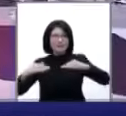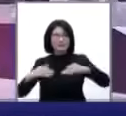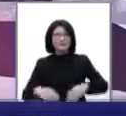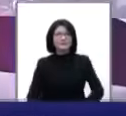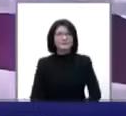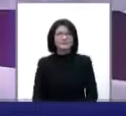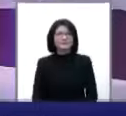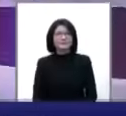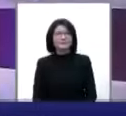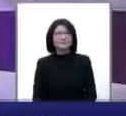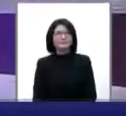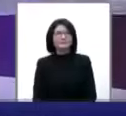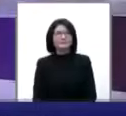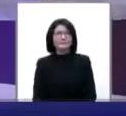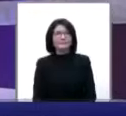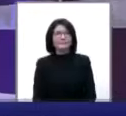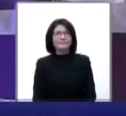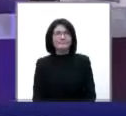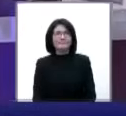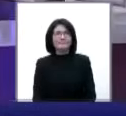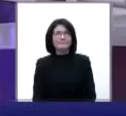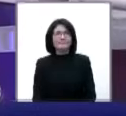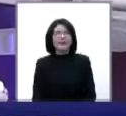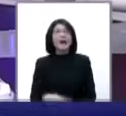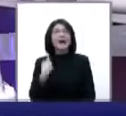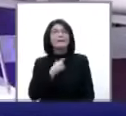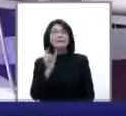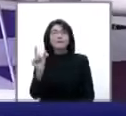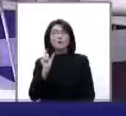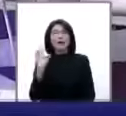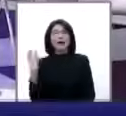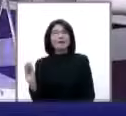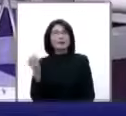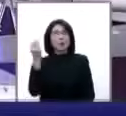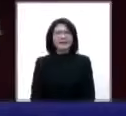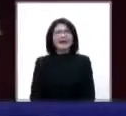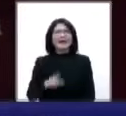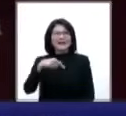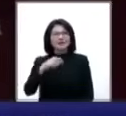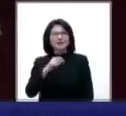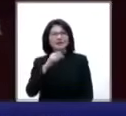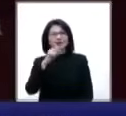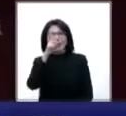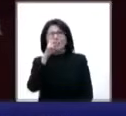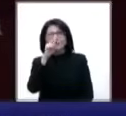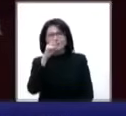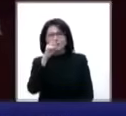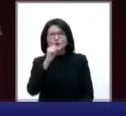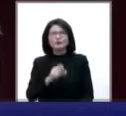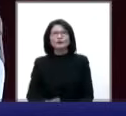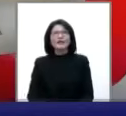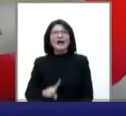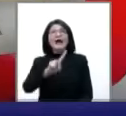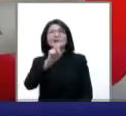sudah berjarak dengan dengan eh stimulus yang disampaikan oleh Mas Gibran ee dan sudah kelihatan juga lebih ee cair Namun demikian